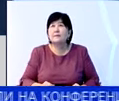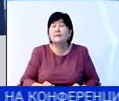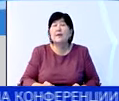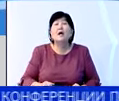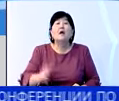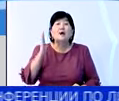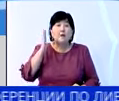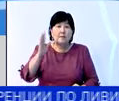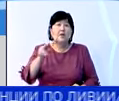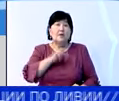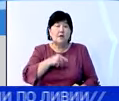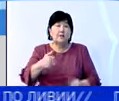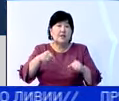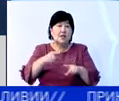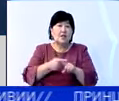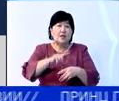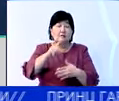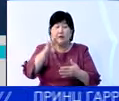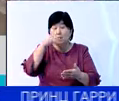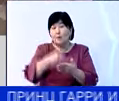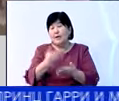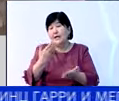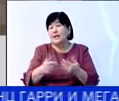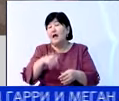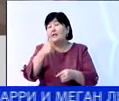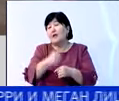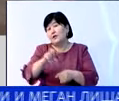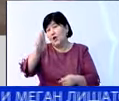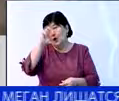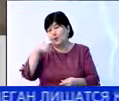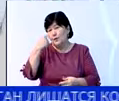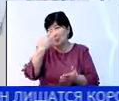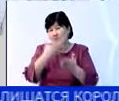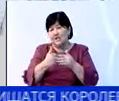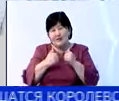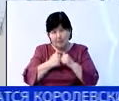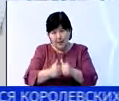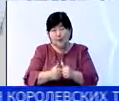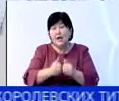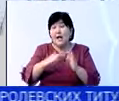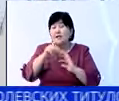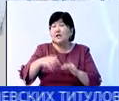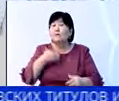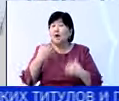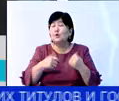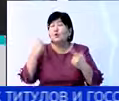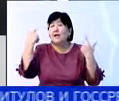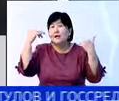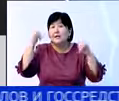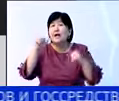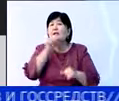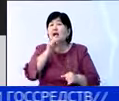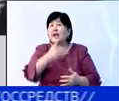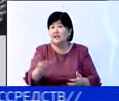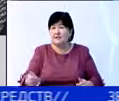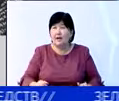Мы работаем над решением этого вопроса за счет бюджета или же на основе государственно-частного партнерства. Сельчан тревожит скотократство.